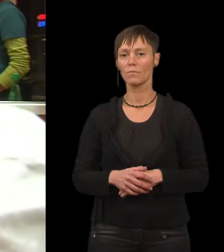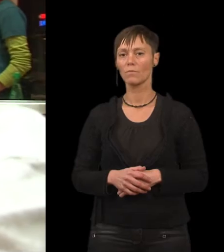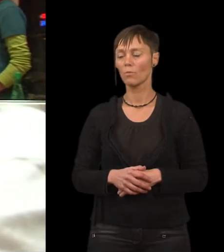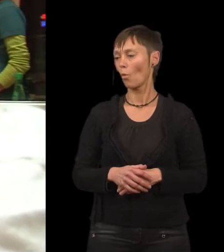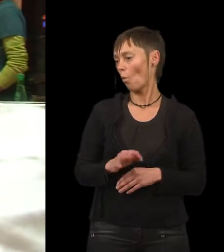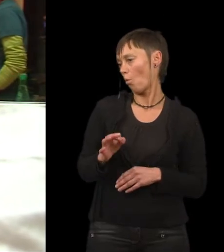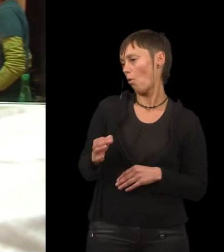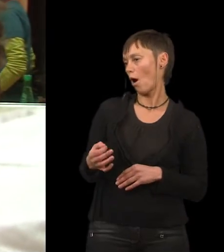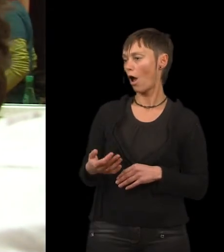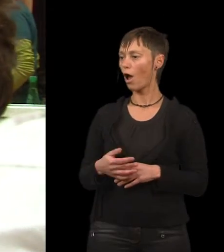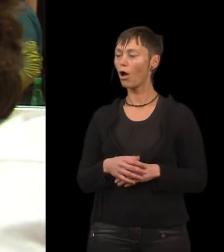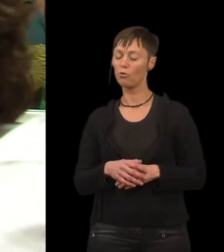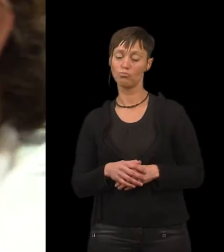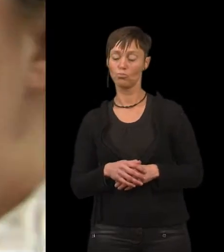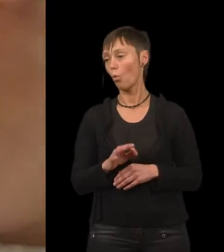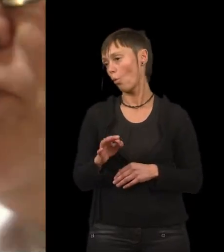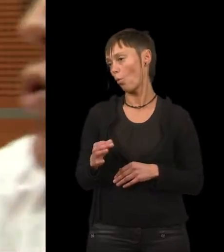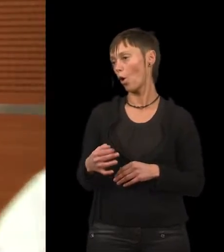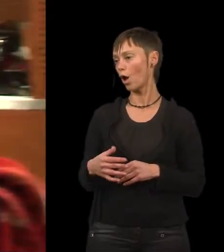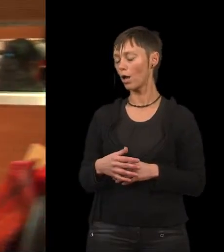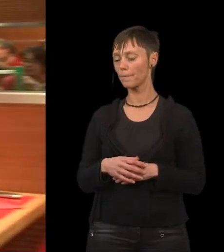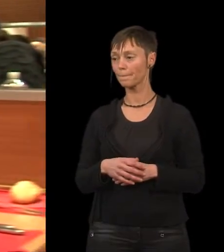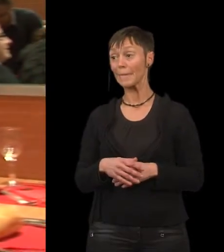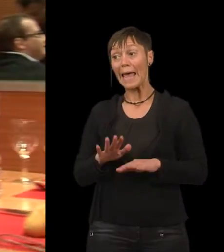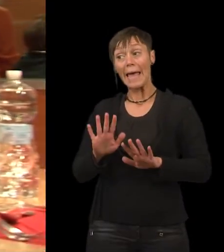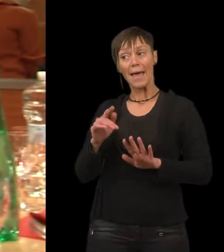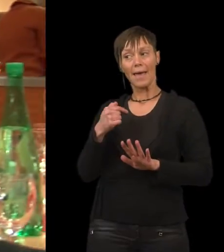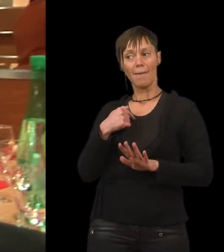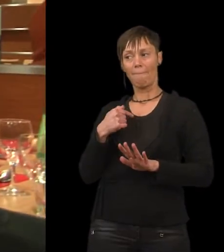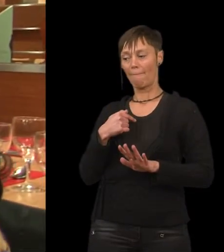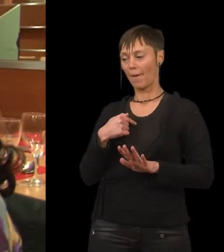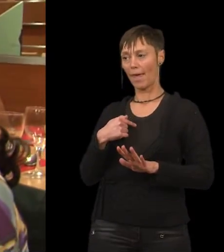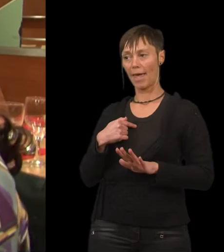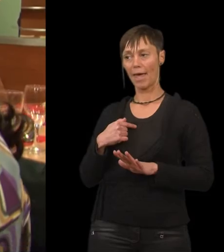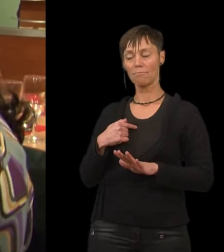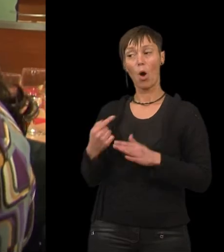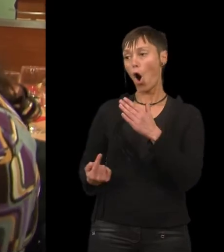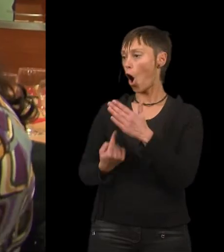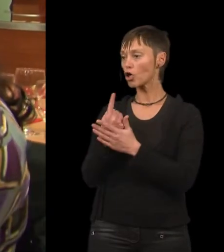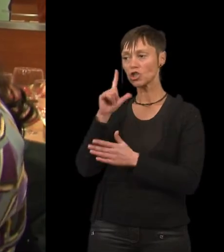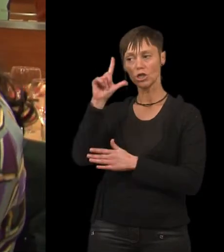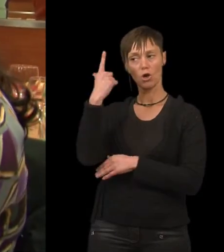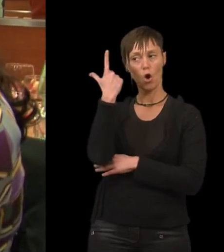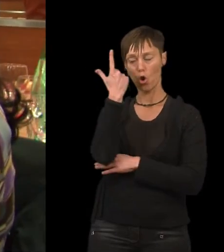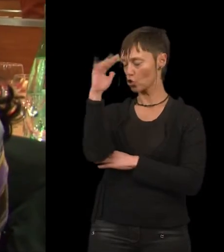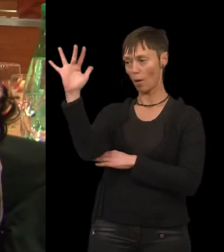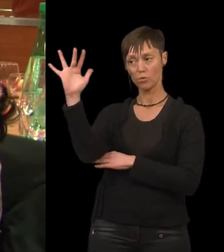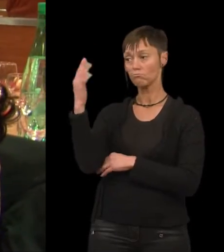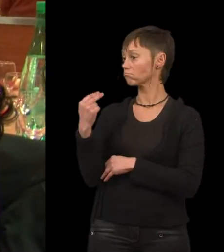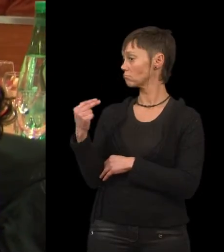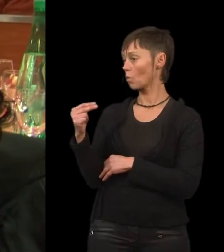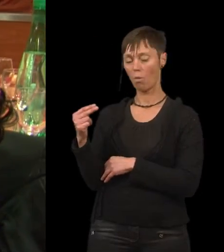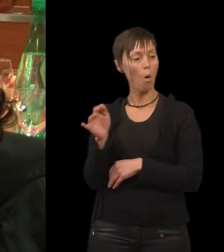ouais. Ouais. Mais je ne suis pas d'origine luxembourgeoise. De quelle origine?